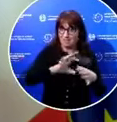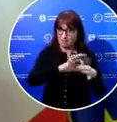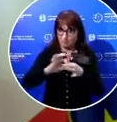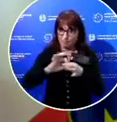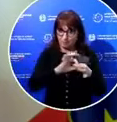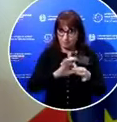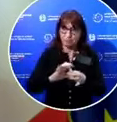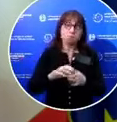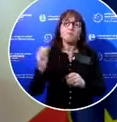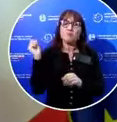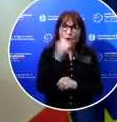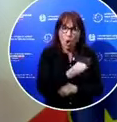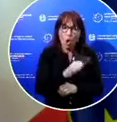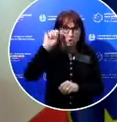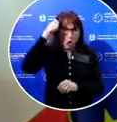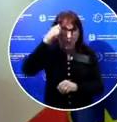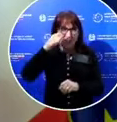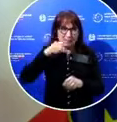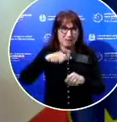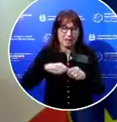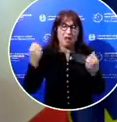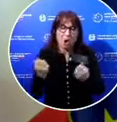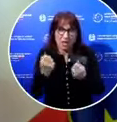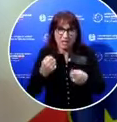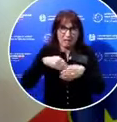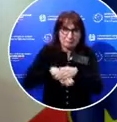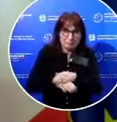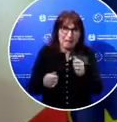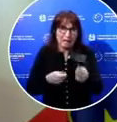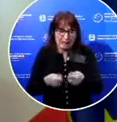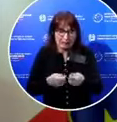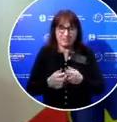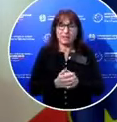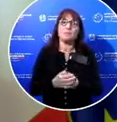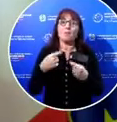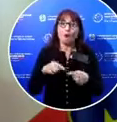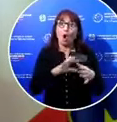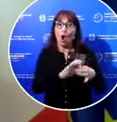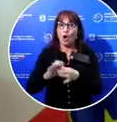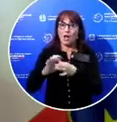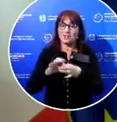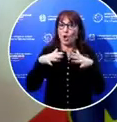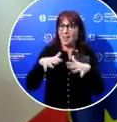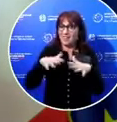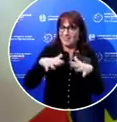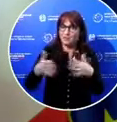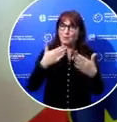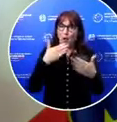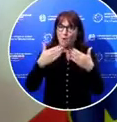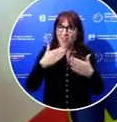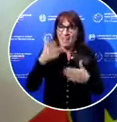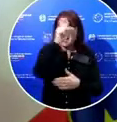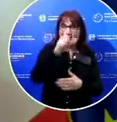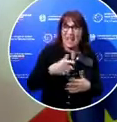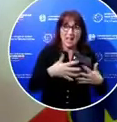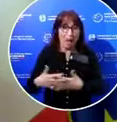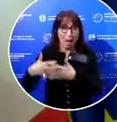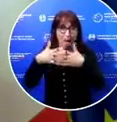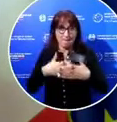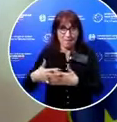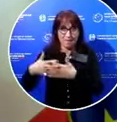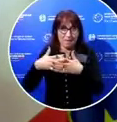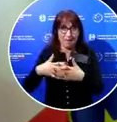e del contrasto al crimine organizzato, alla corruzione e ai traffici illeciti. Proprio in occasione della 10ª conferenza Italia-America Latina